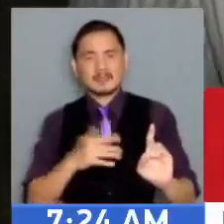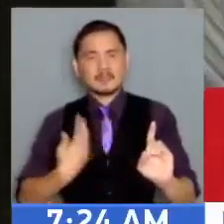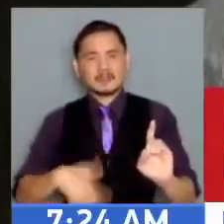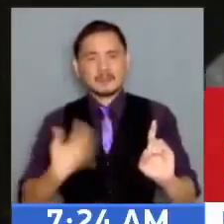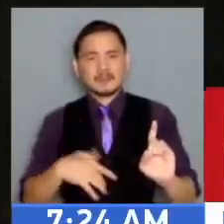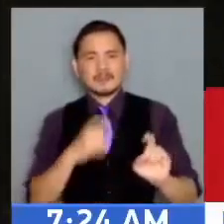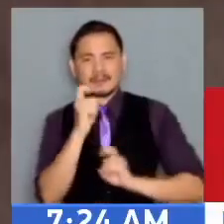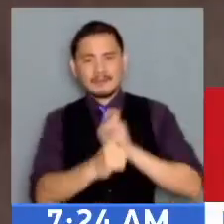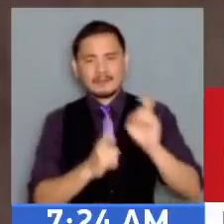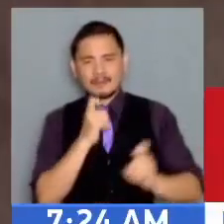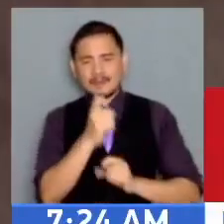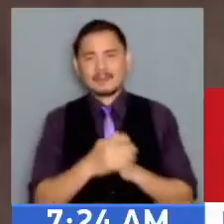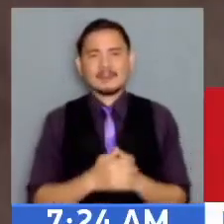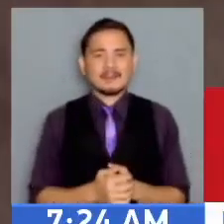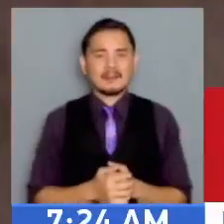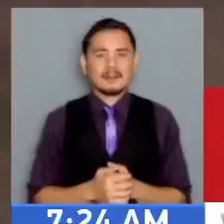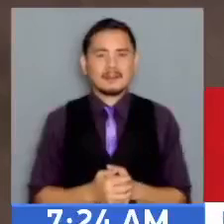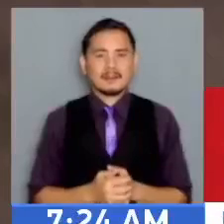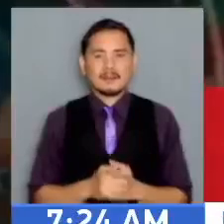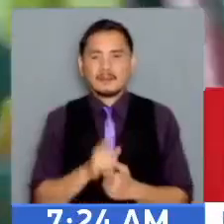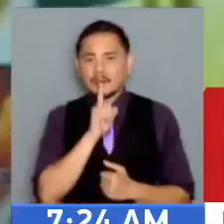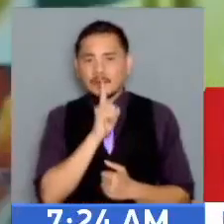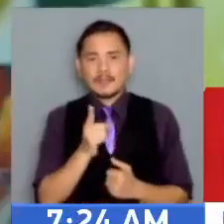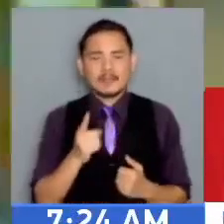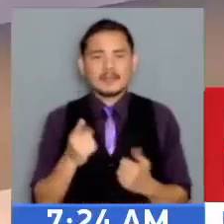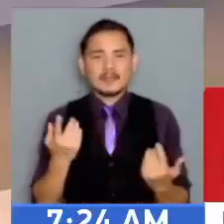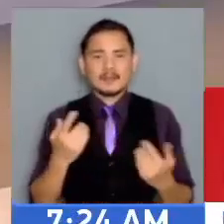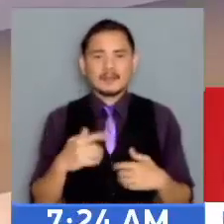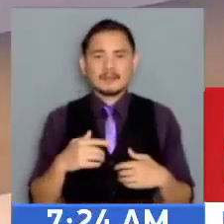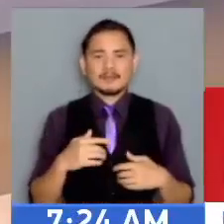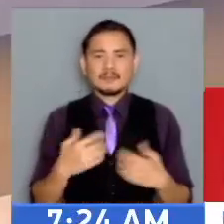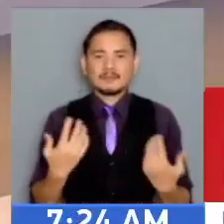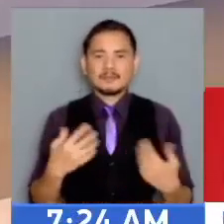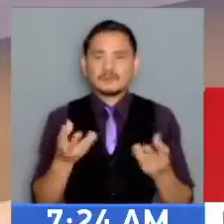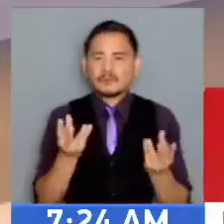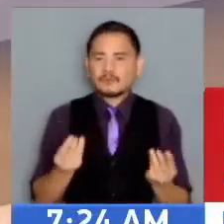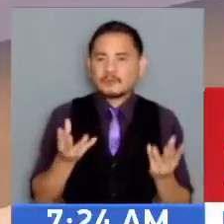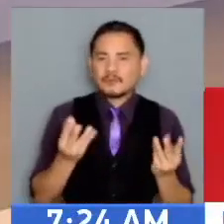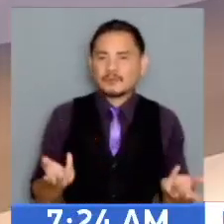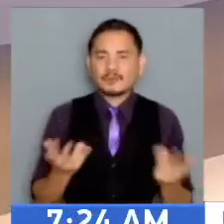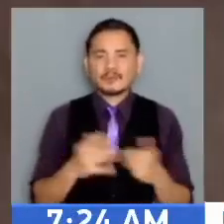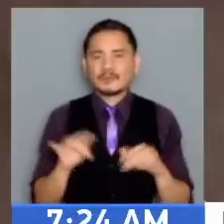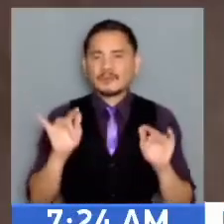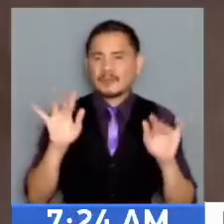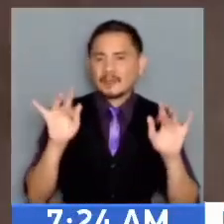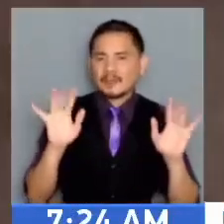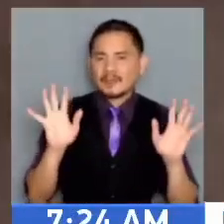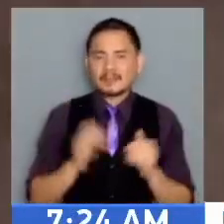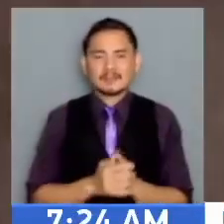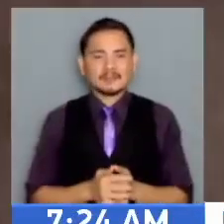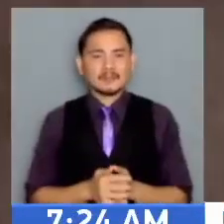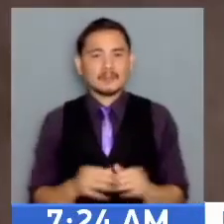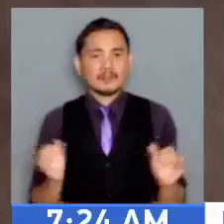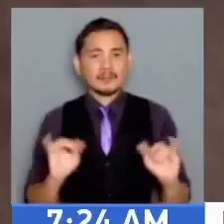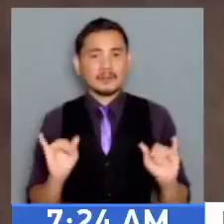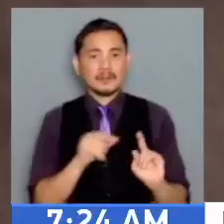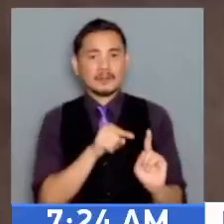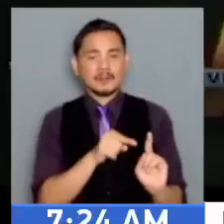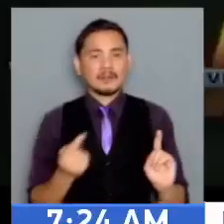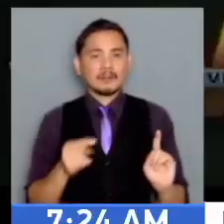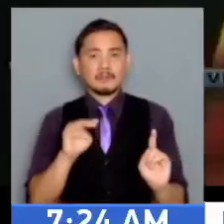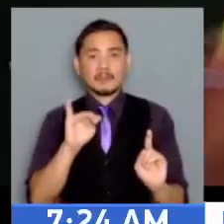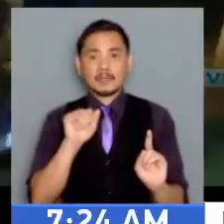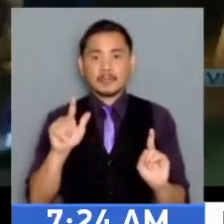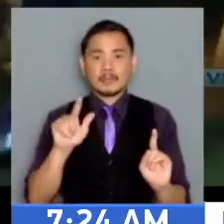Educated. Mahinahon. Dalagang Pilipina. So, ang kabuuang panayam kay Miguel, mapapanood sa online pages